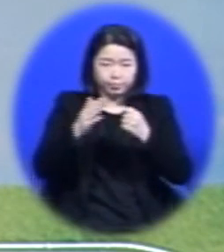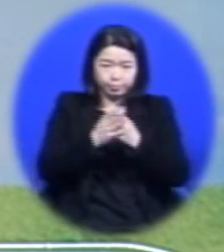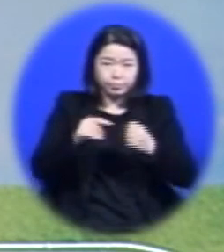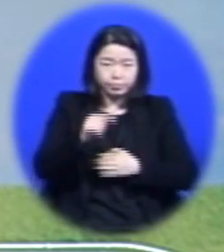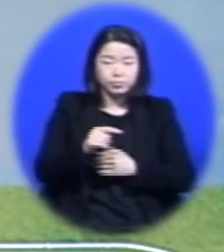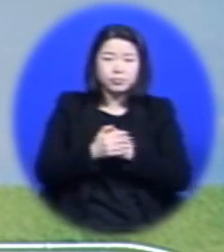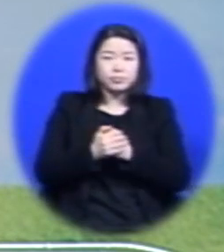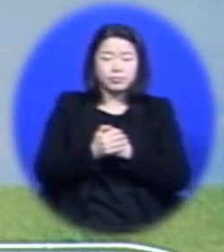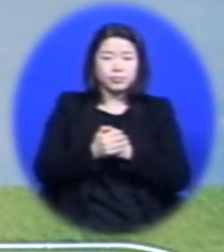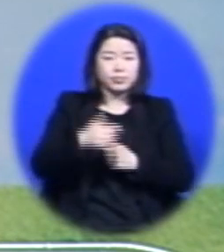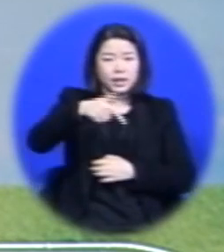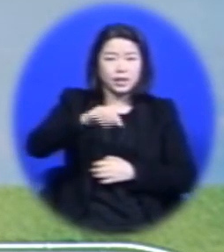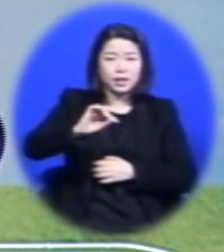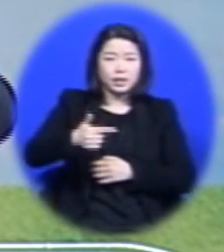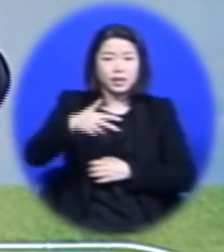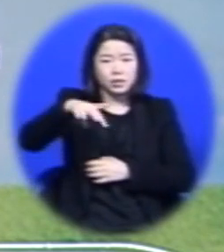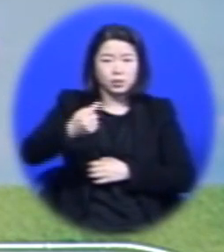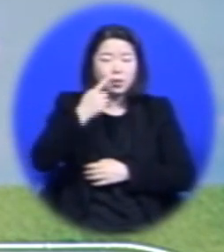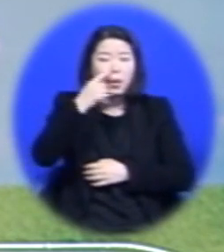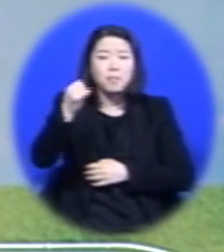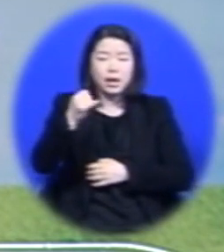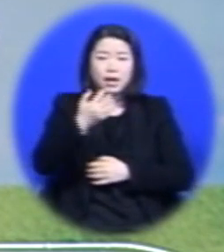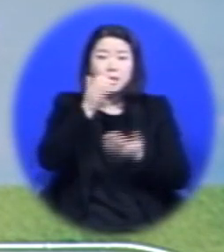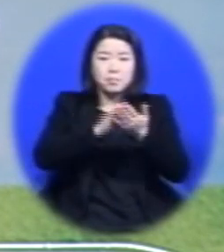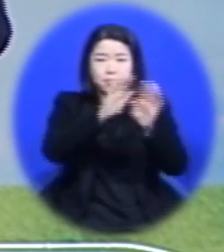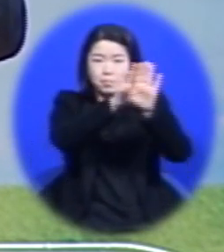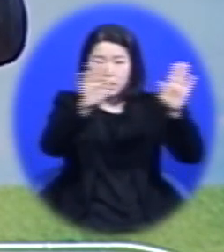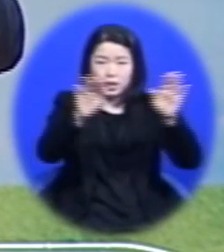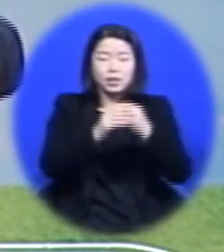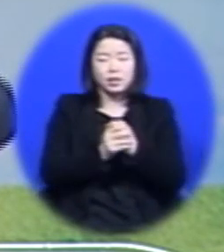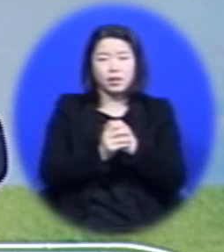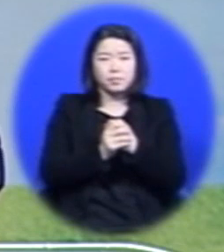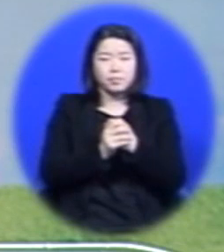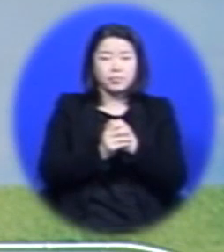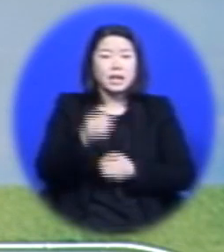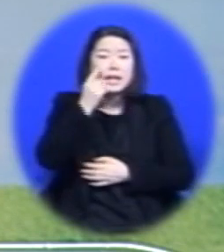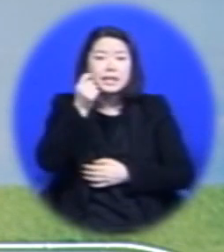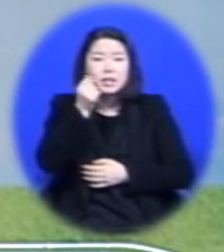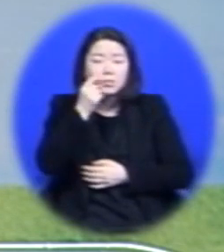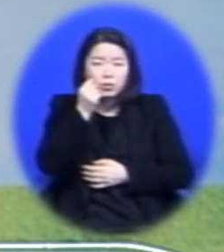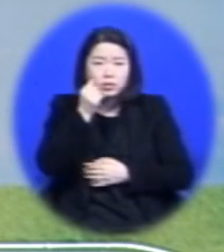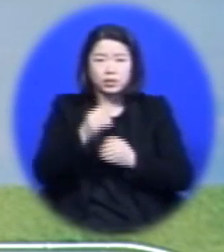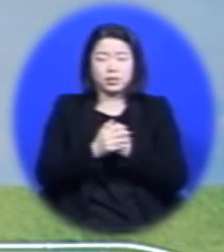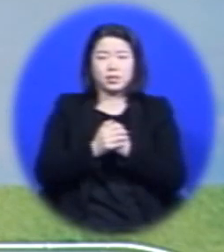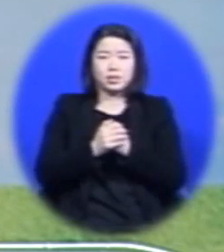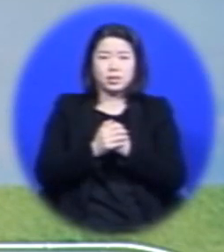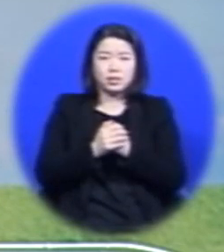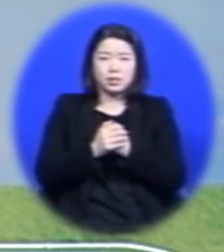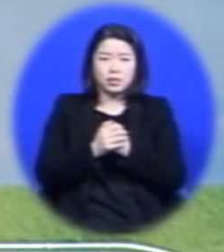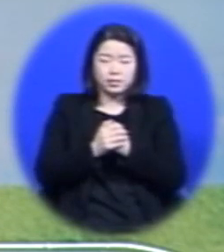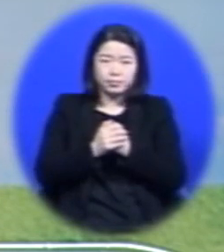그 미즈노 겐조의 엄마가 벽에다가 되 게다가 일본 아 그